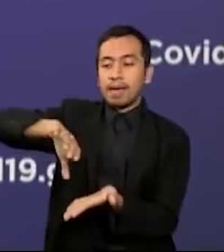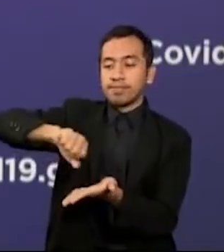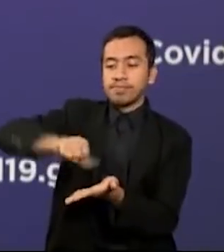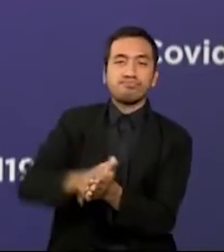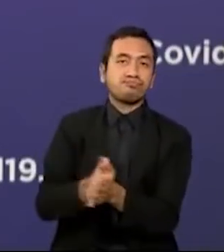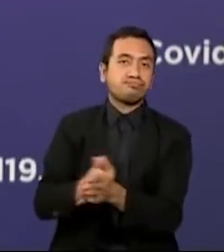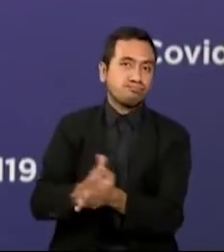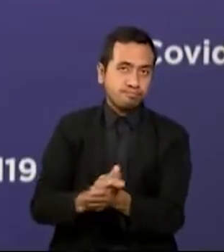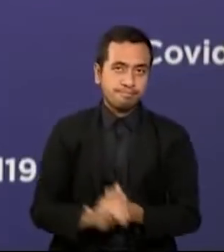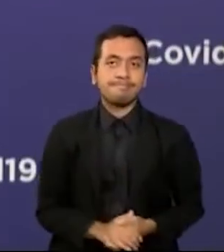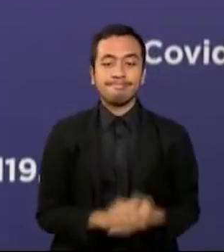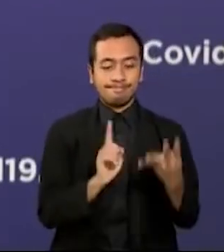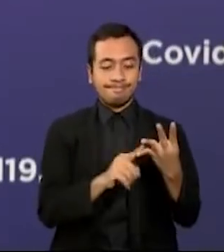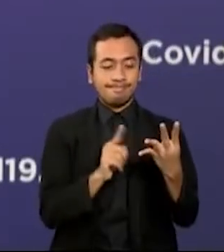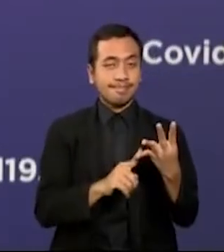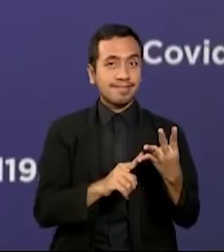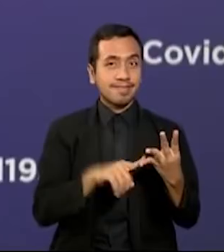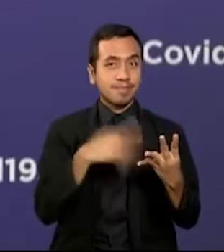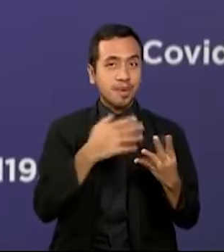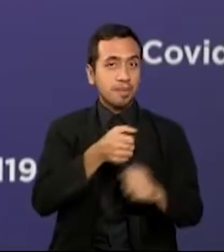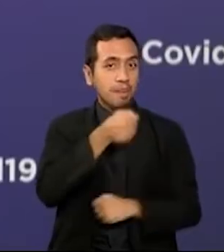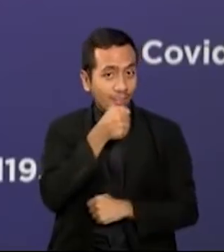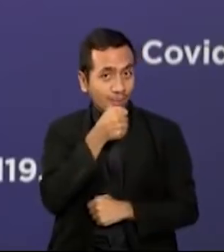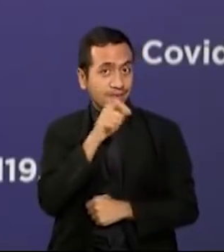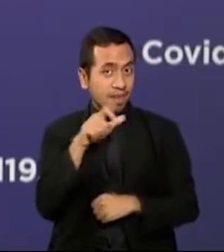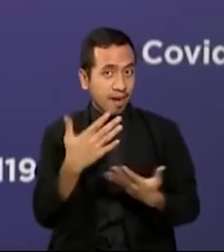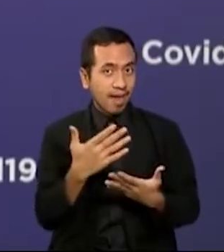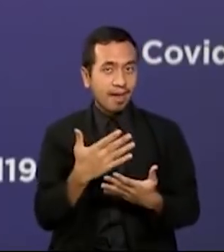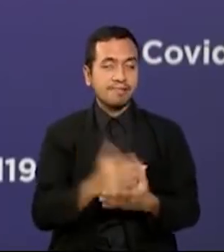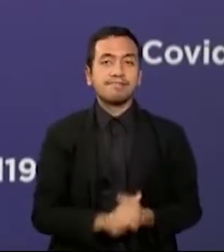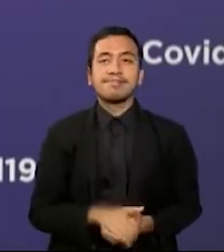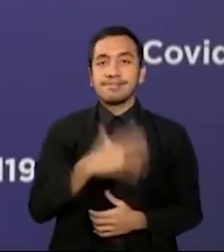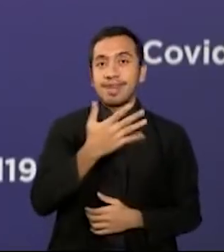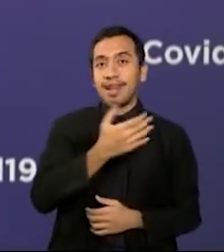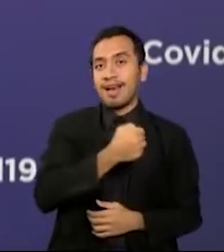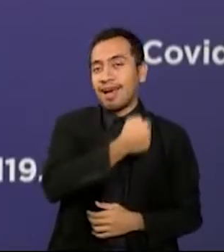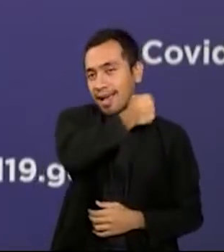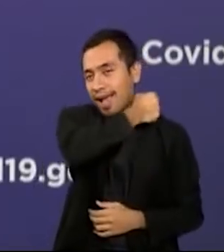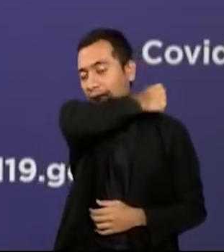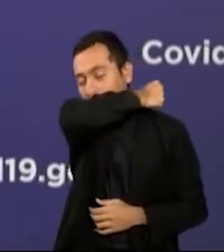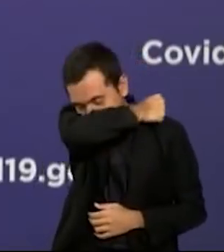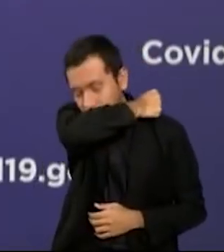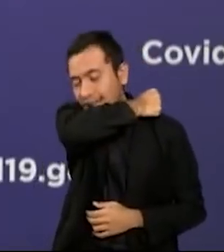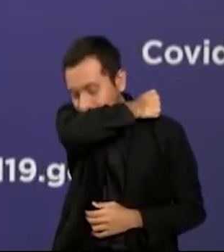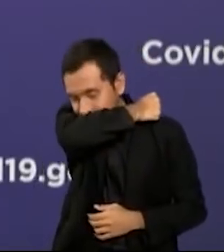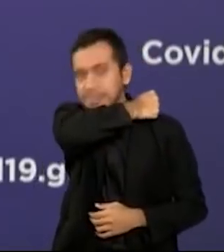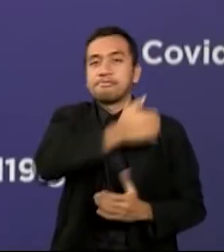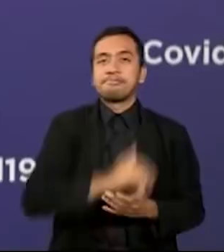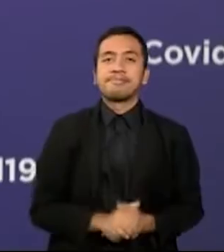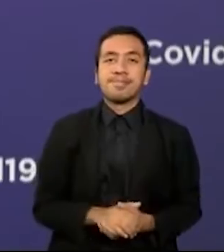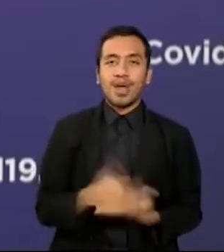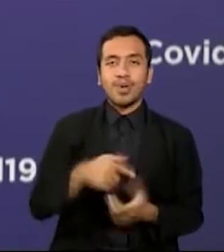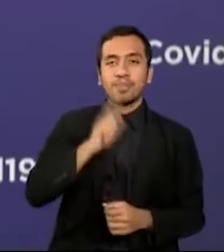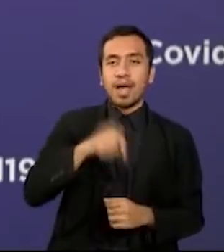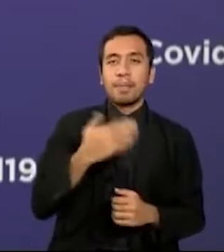Mempraktekkan etika batuk dan bersin juga penting, dengan cara menutup hidung dan mulut dengan siku dengan lengan terlipat, atau